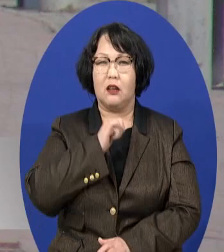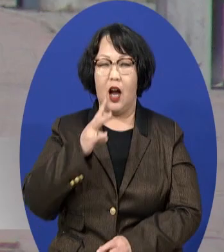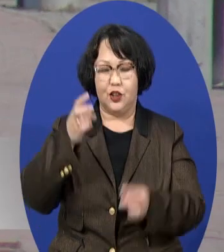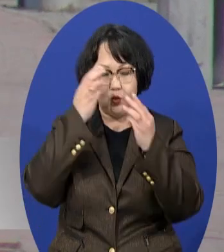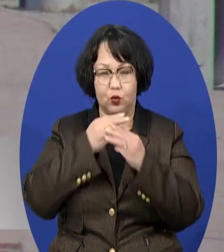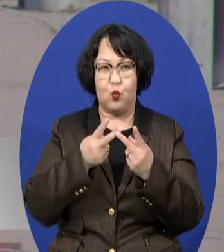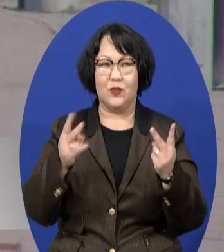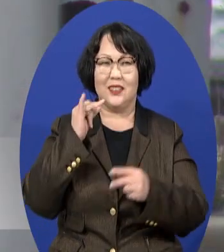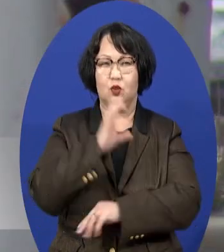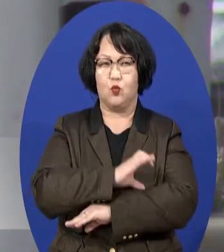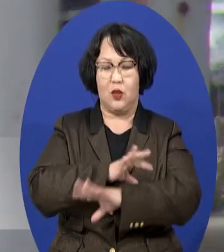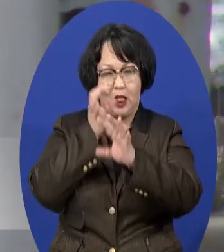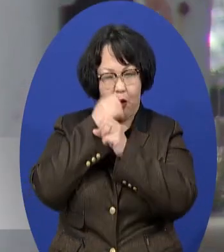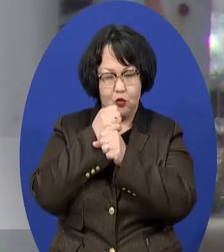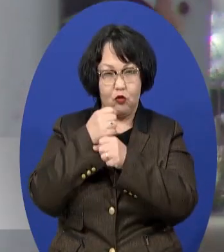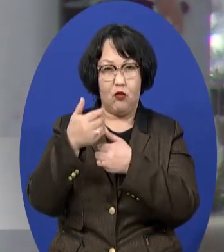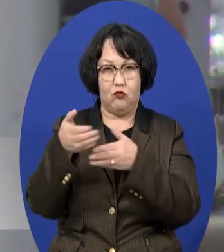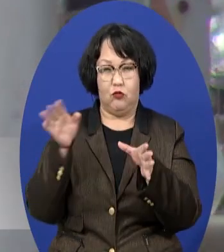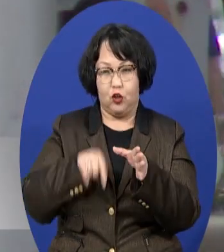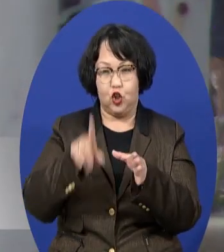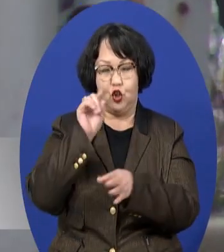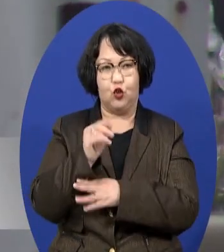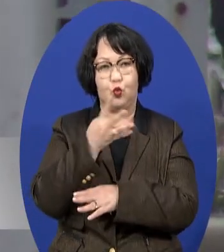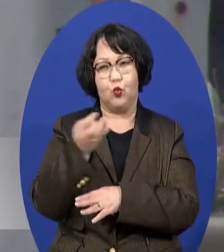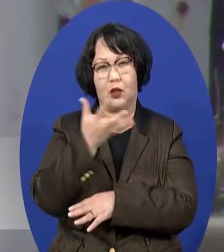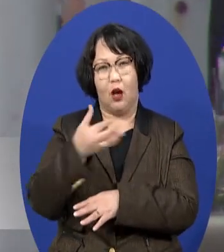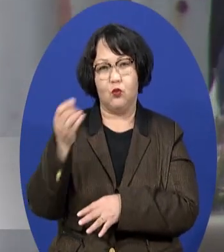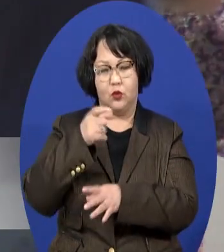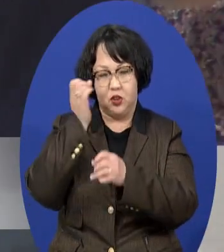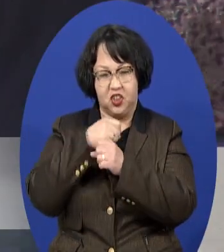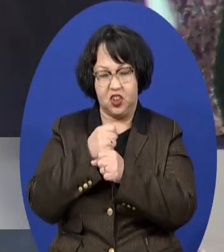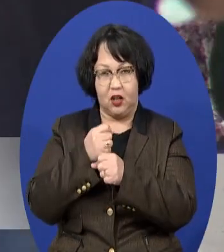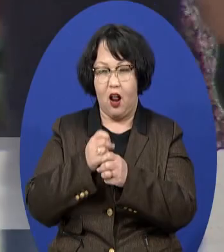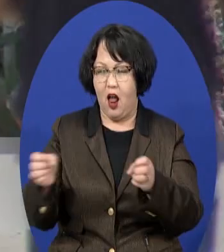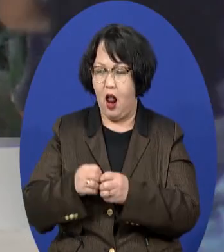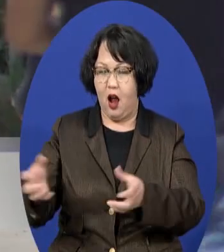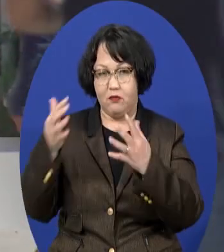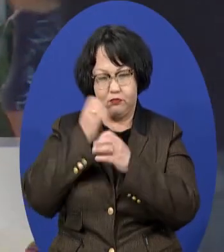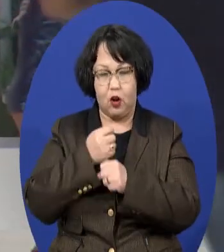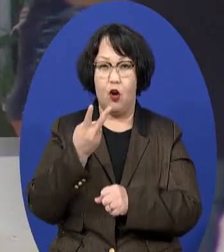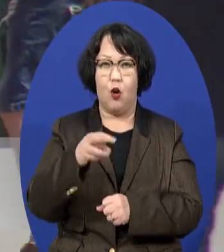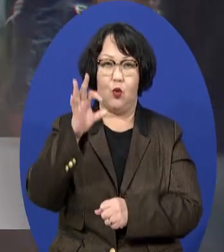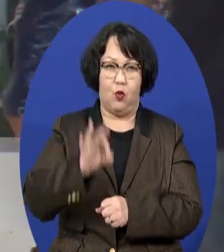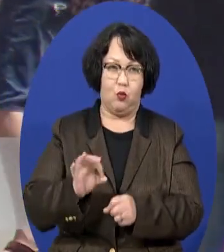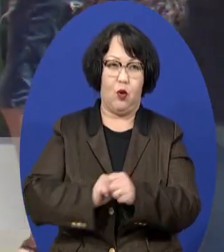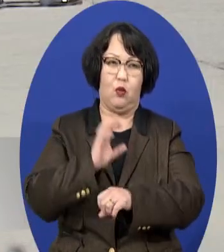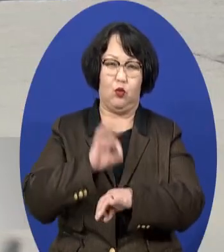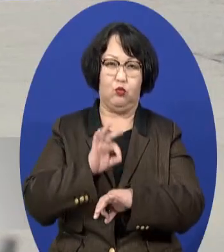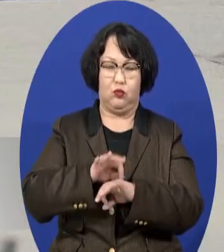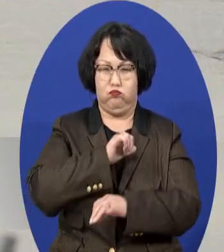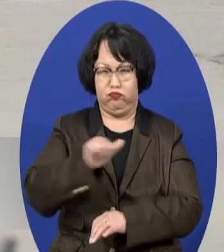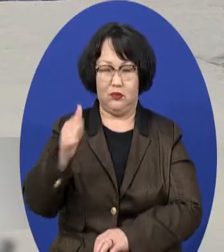үндэсний их сургуулийн лабораторид ихэд өдөрт дунджаар 400-аас 500 хүнээс шинжилгээ авч байна. Үүнээс 20 орчим хувьд нь тогтмол халдвар илэрч